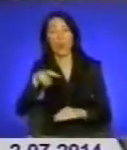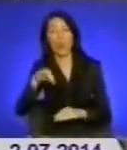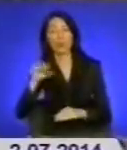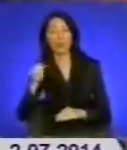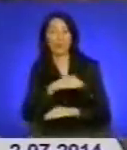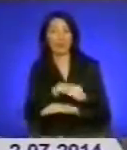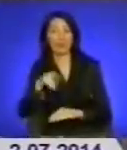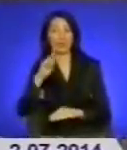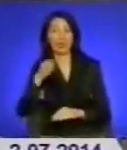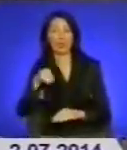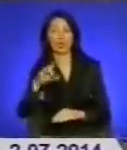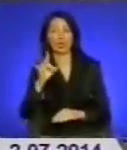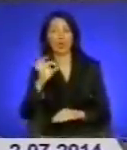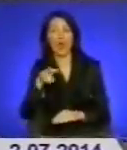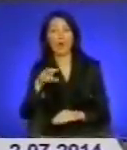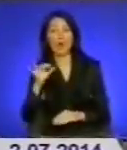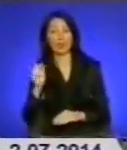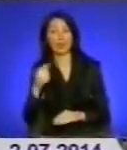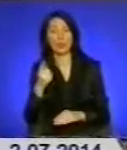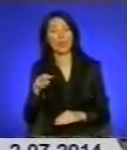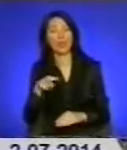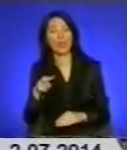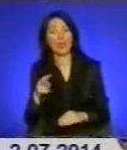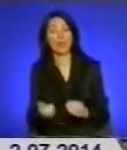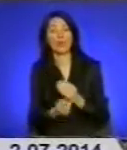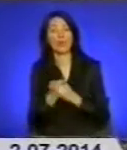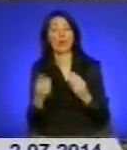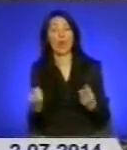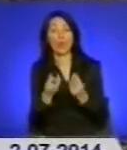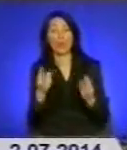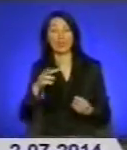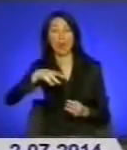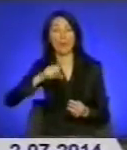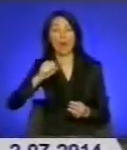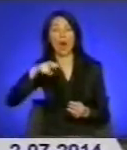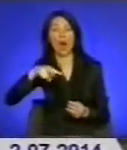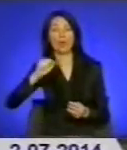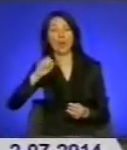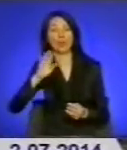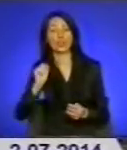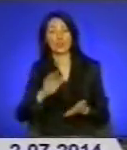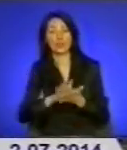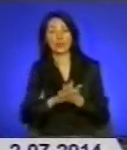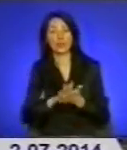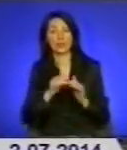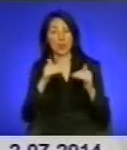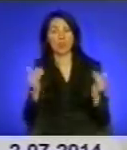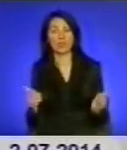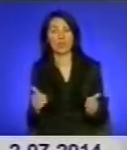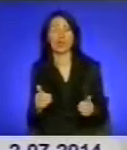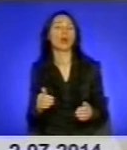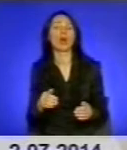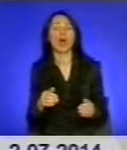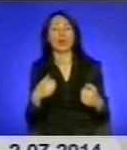Тролейбусній 1 липня виникла пожежа сміття на малошівському сміттєзвалищі рятувальники застерігають